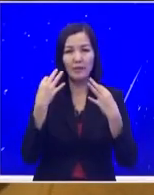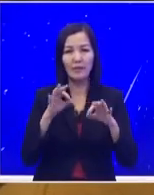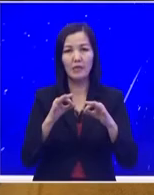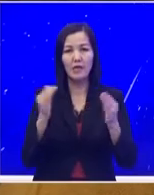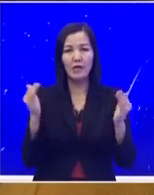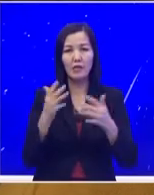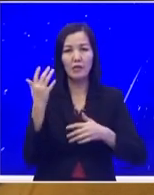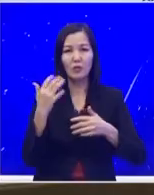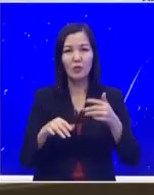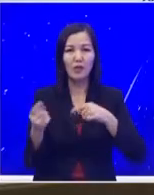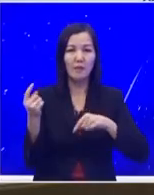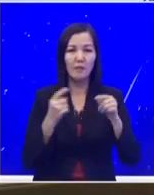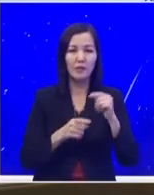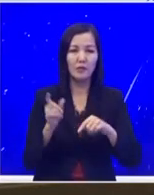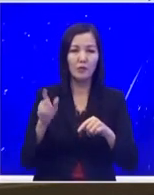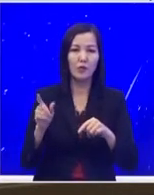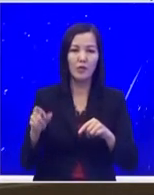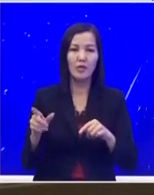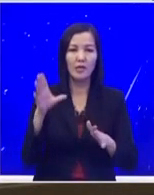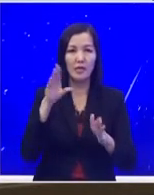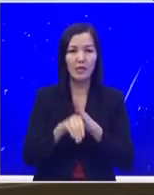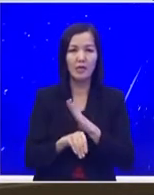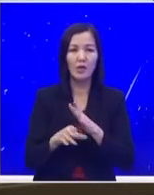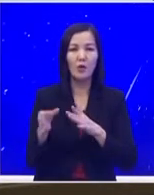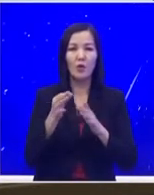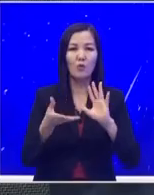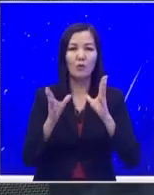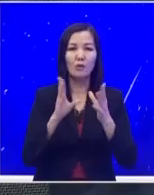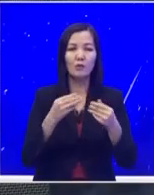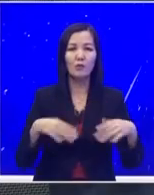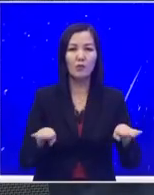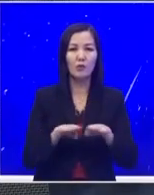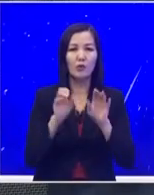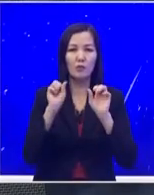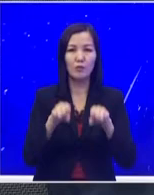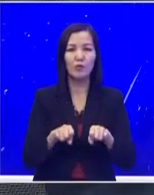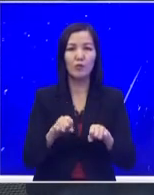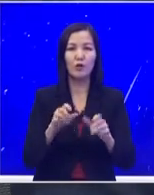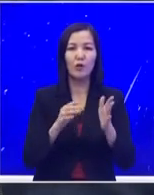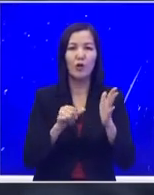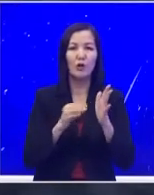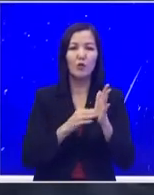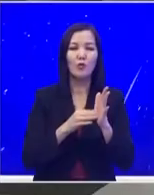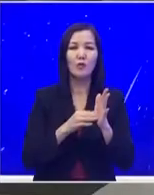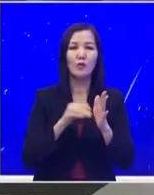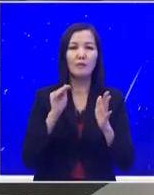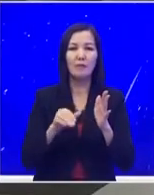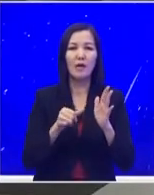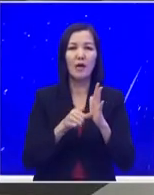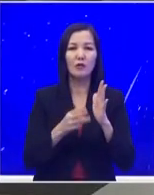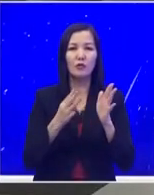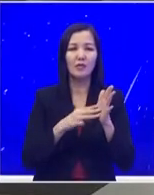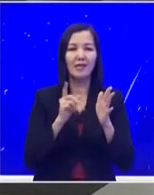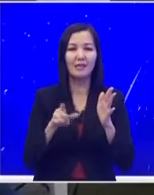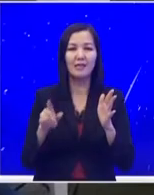және орта бизнес өкілдері мен жеке тұлғалар іліккен. Ал облыс бойынша осындай мүмкіндікке ие болған 9608 азамат